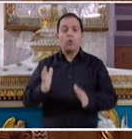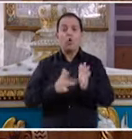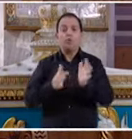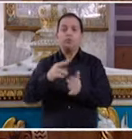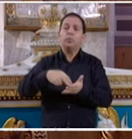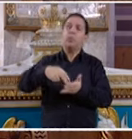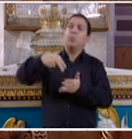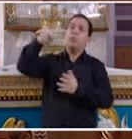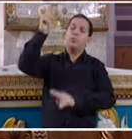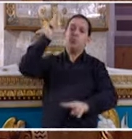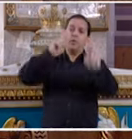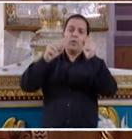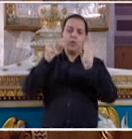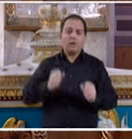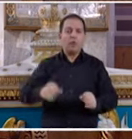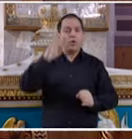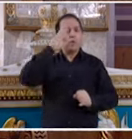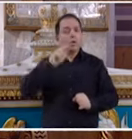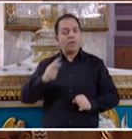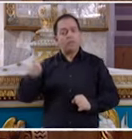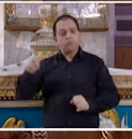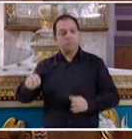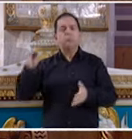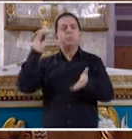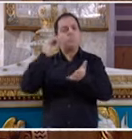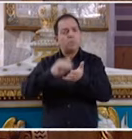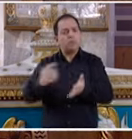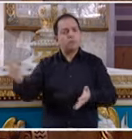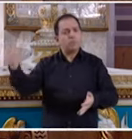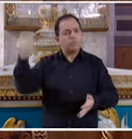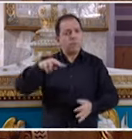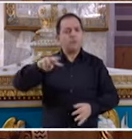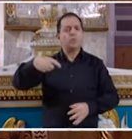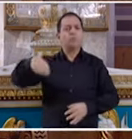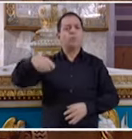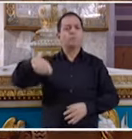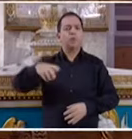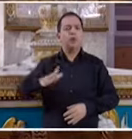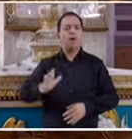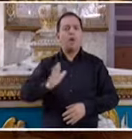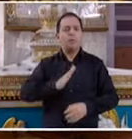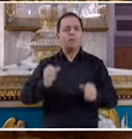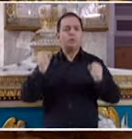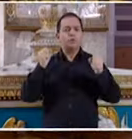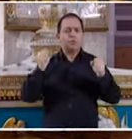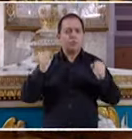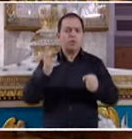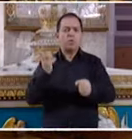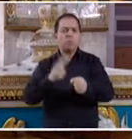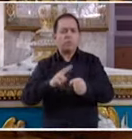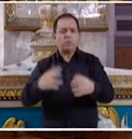τους ουρανούς και καθεζόμενον εκ δεξιών του Πατρός και πάλιν ερχόμενον